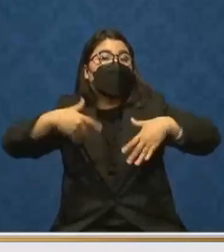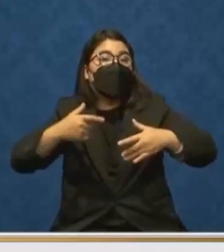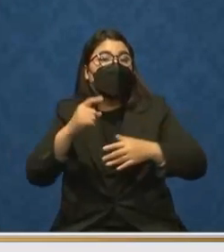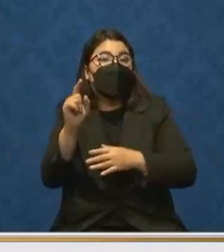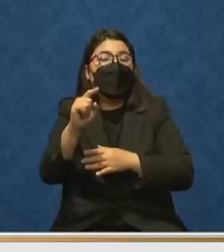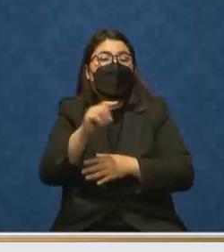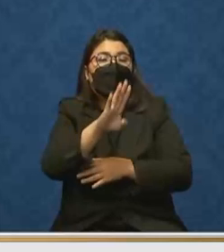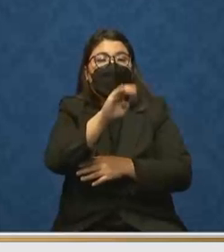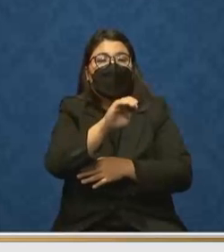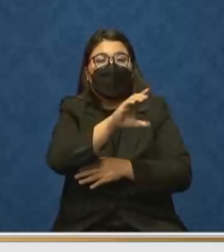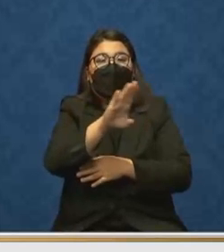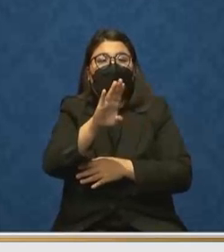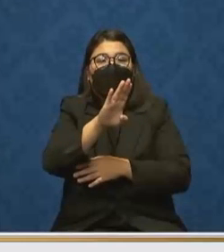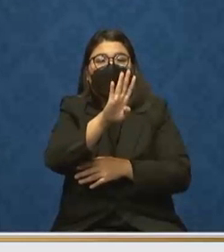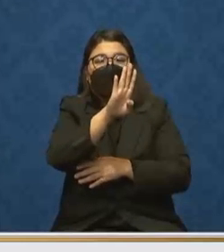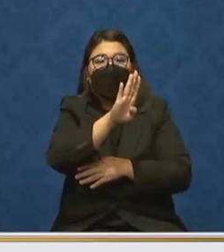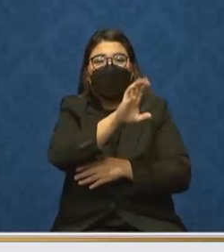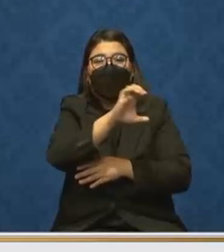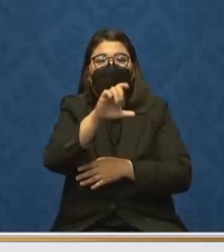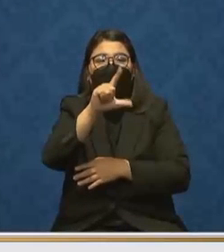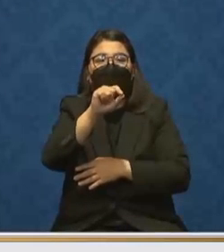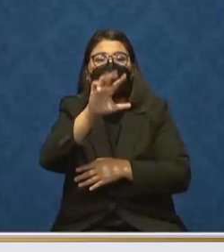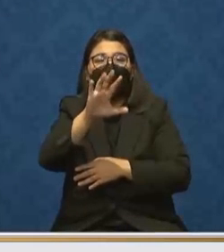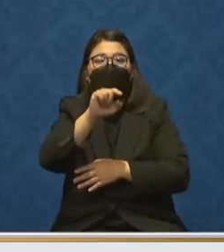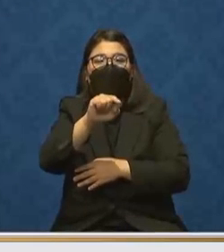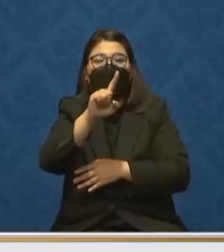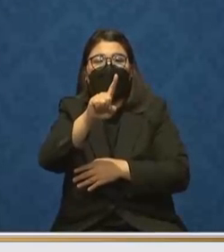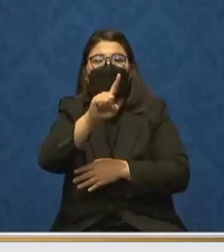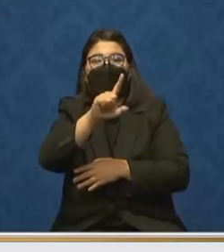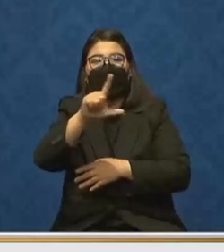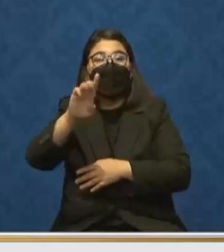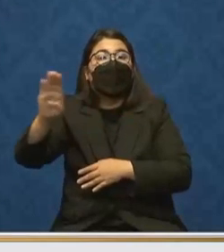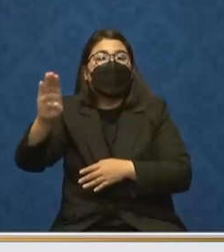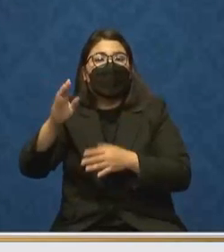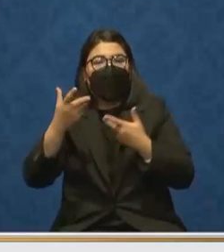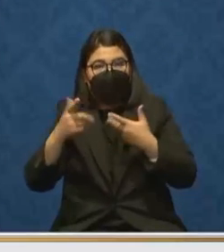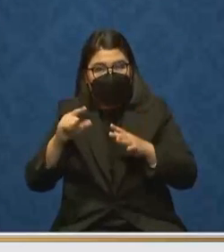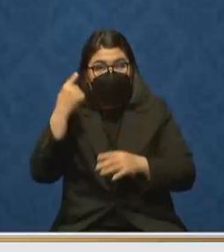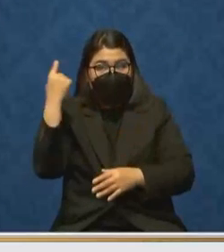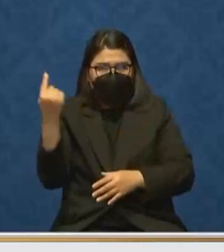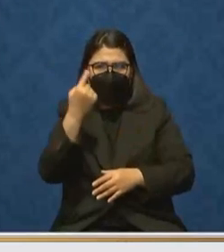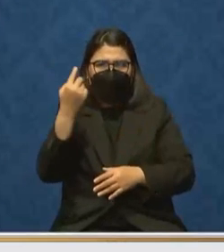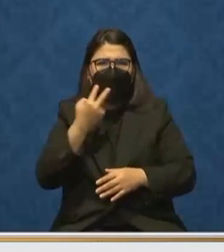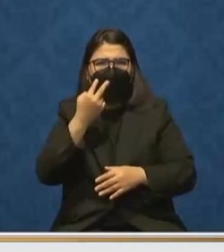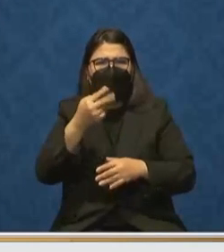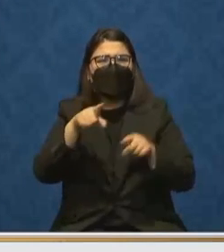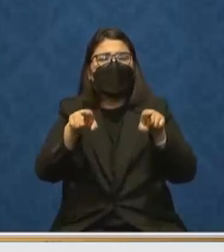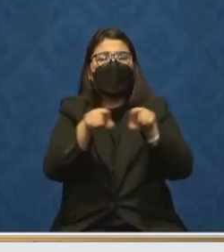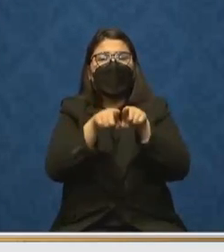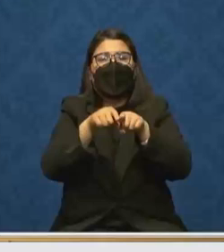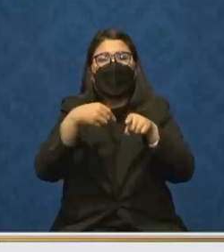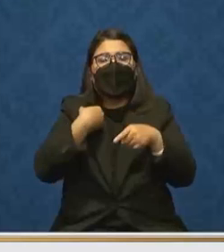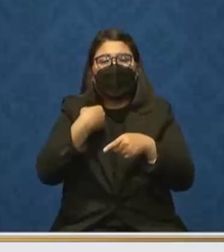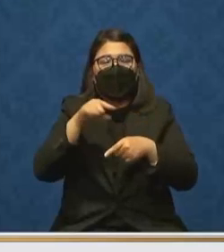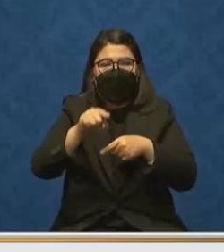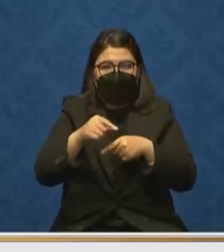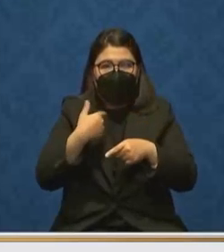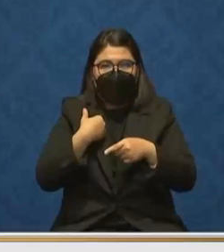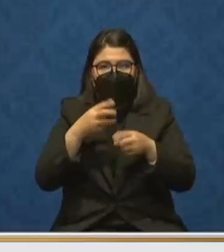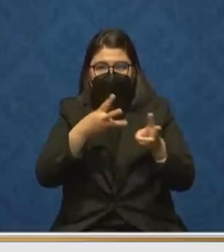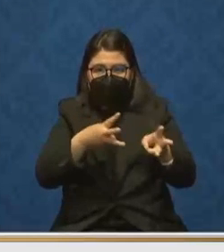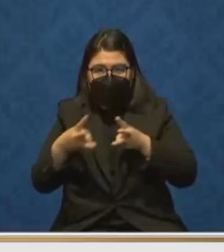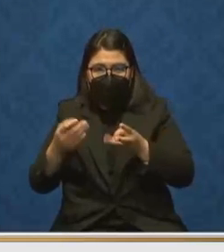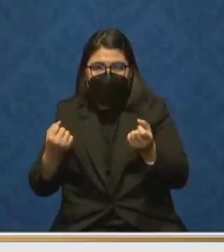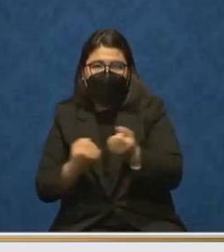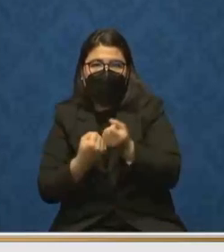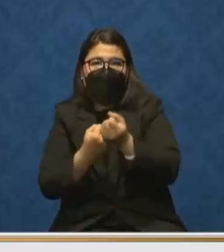5,125.1 ล้านบาทเพื่อให้อุตสาหกรรมการท่องเที่ยวของไทยเป็นกลไกในการขับเคลื่อนเศรษฐกิจของประเทศมีเป้าหม